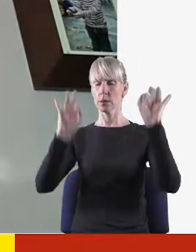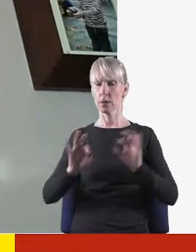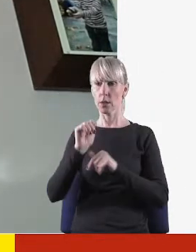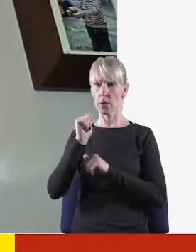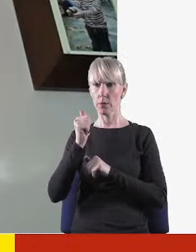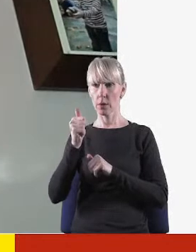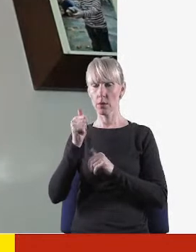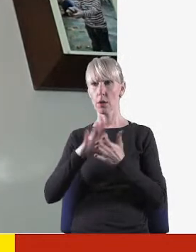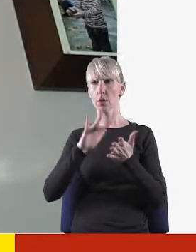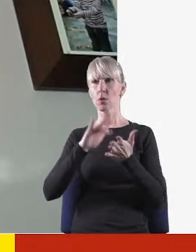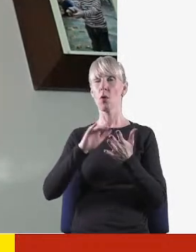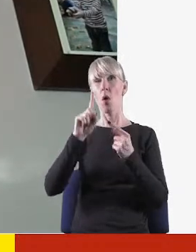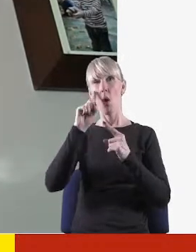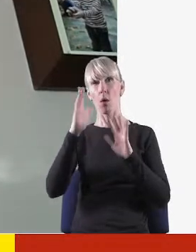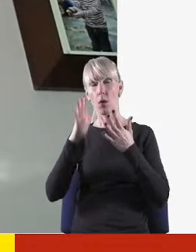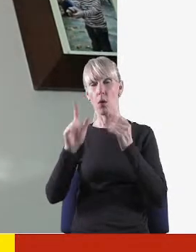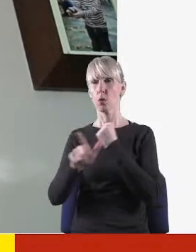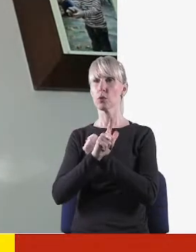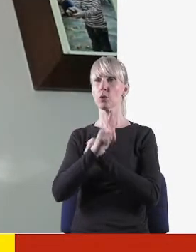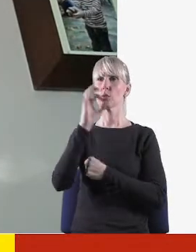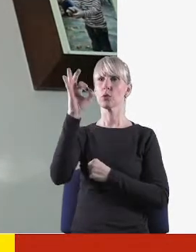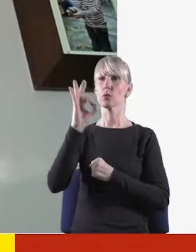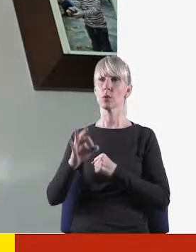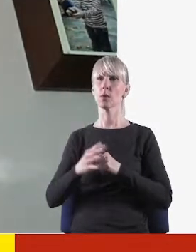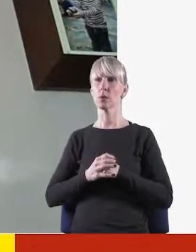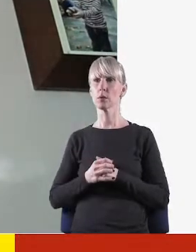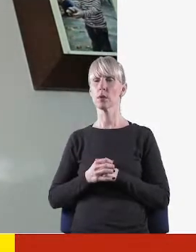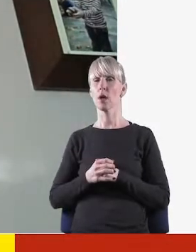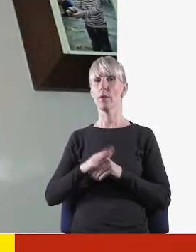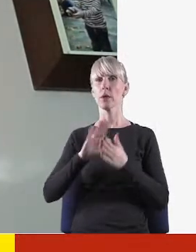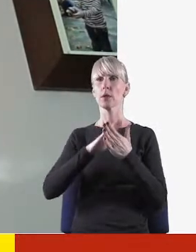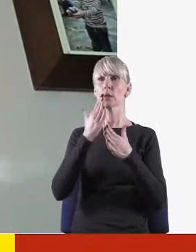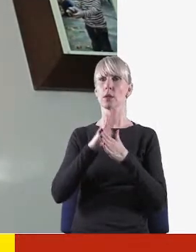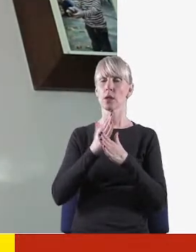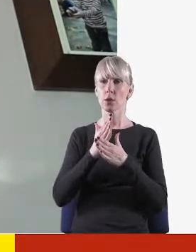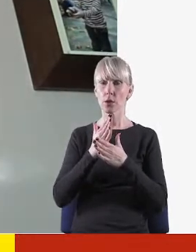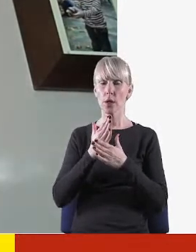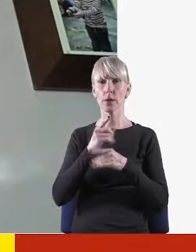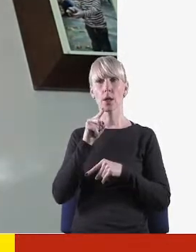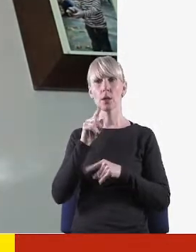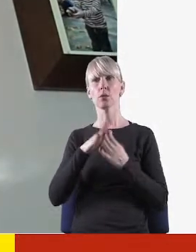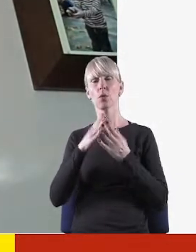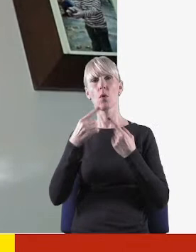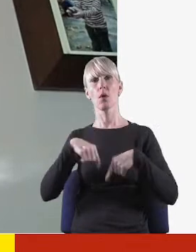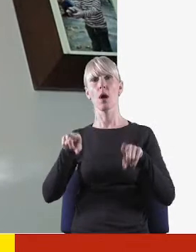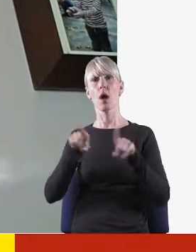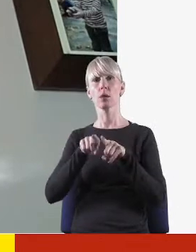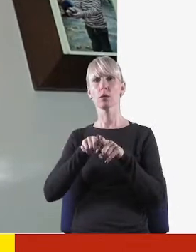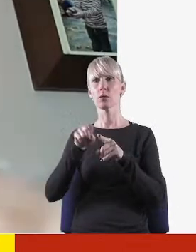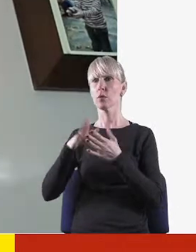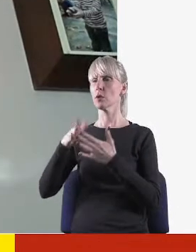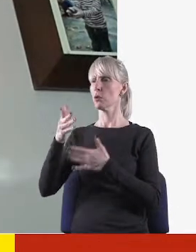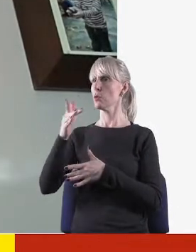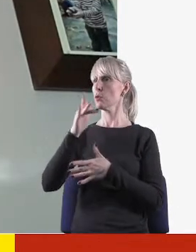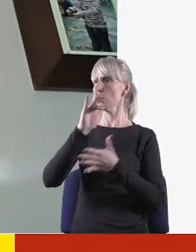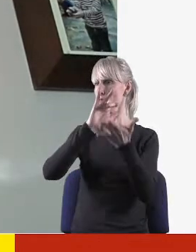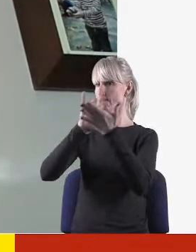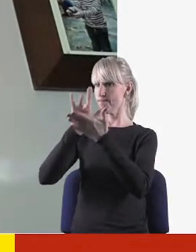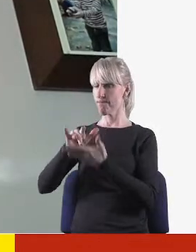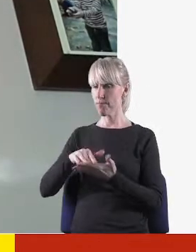wynosi około 70%, więc średnia rzeczywiście jest realizowana przez nasze placówki. Czy